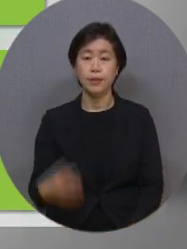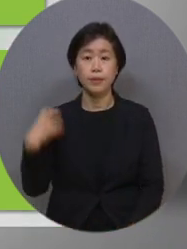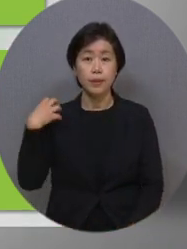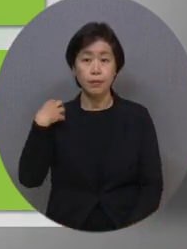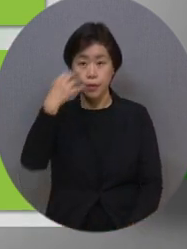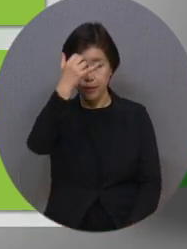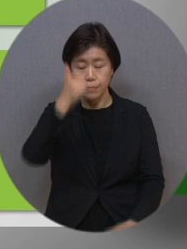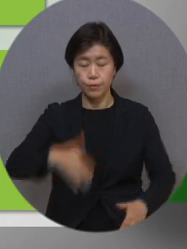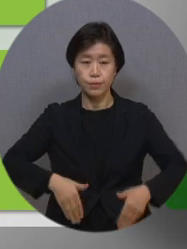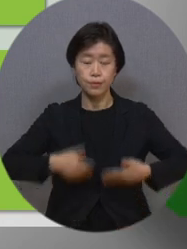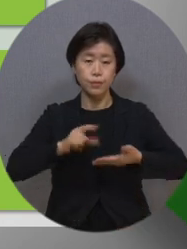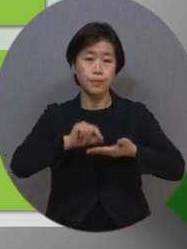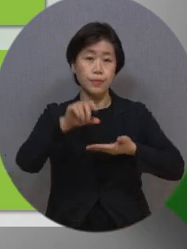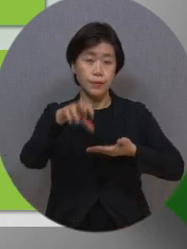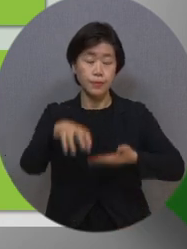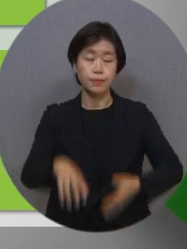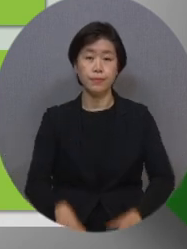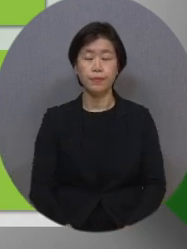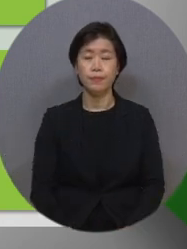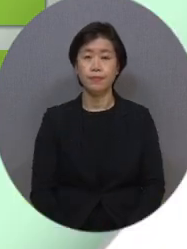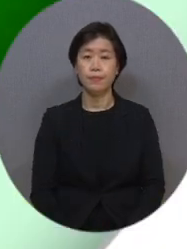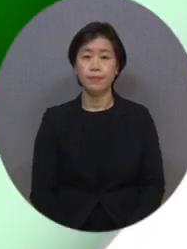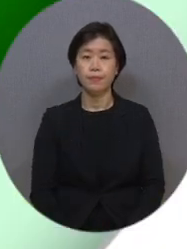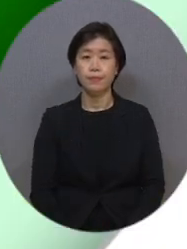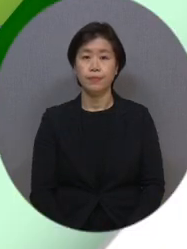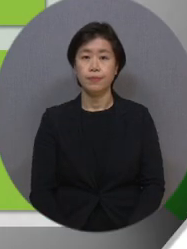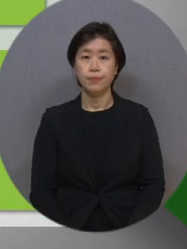지사는 충남지사입니다.